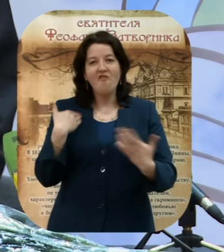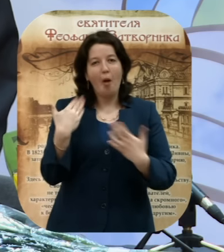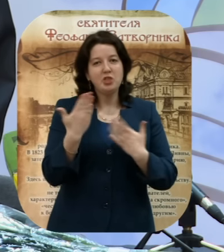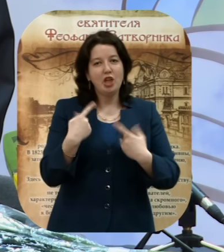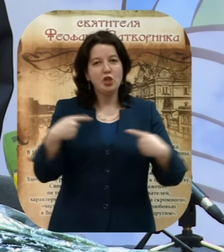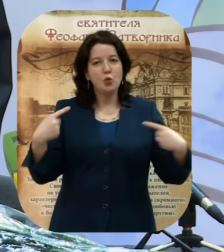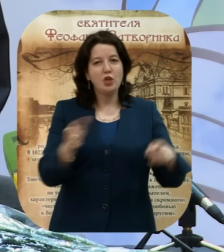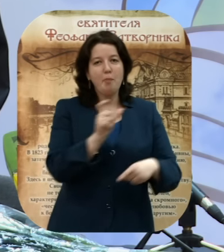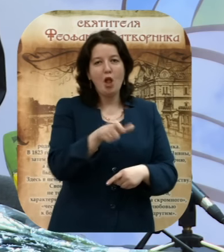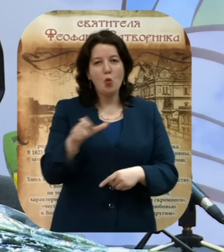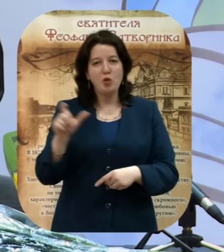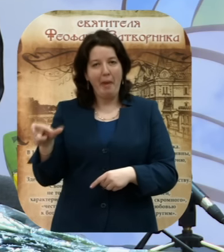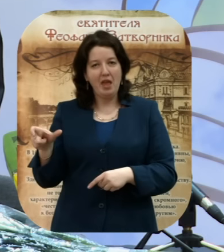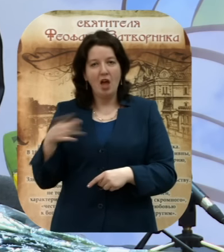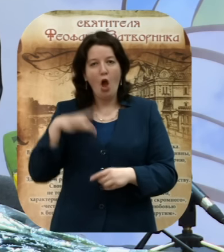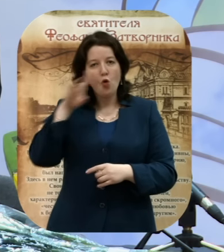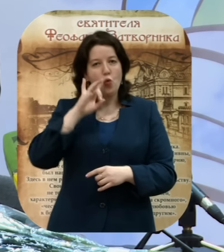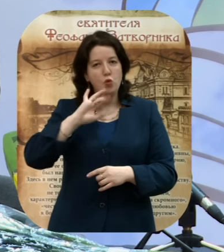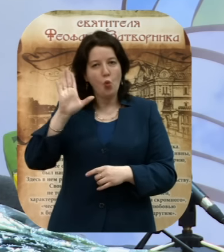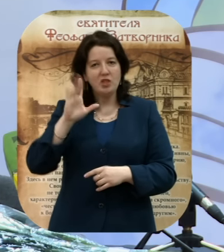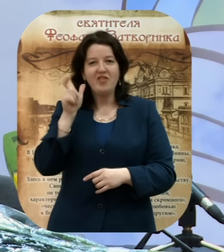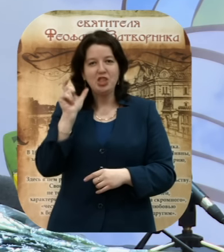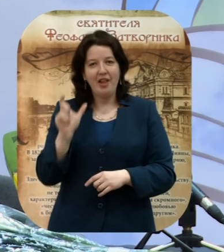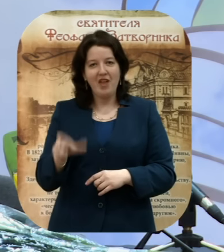с другими людьми, культурного,